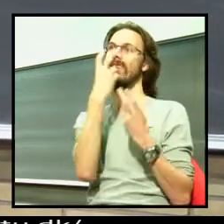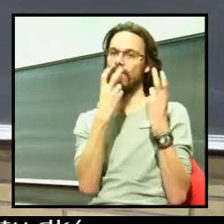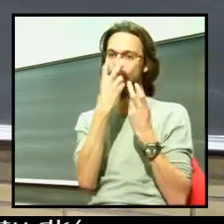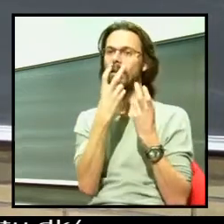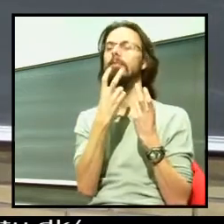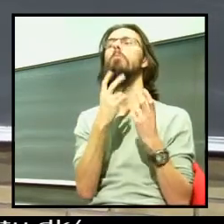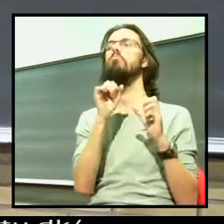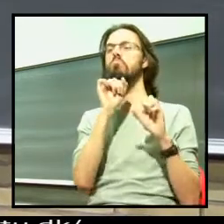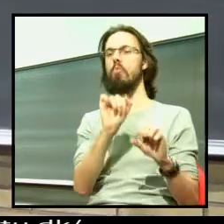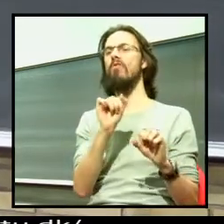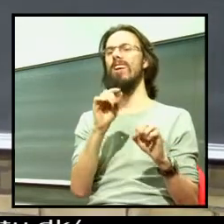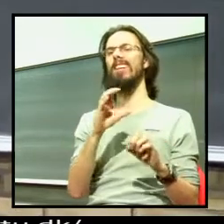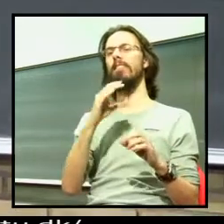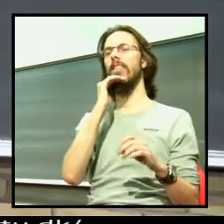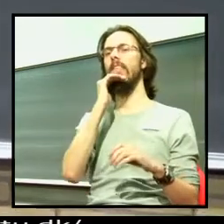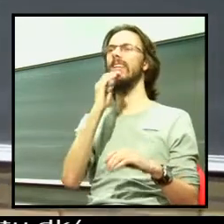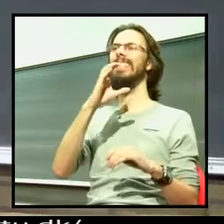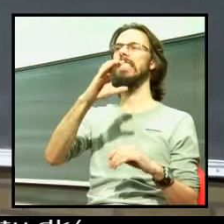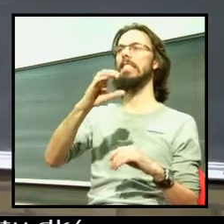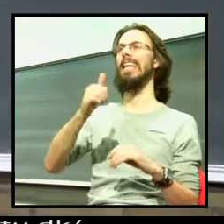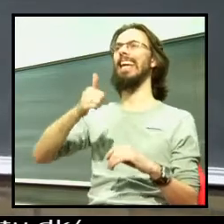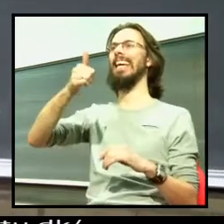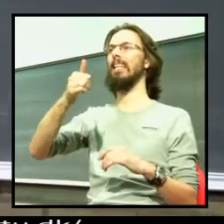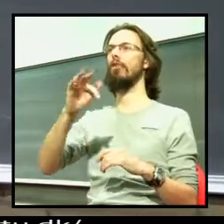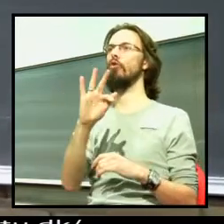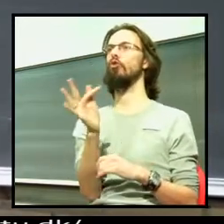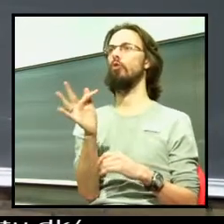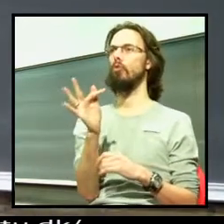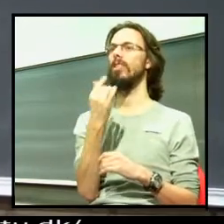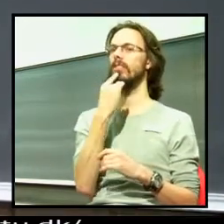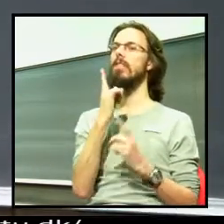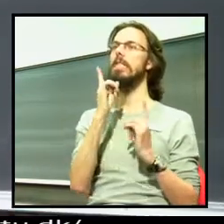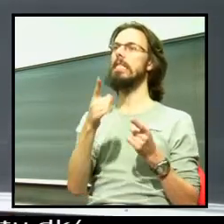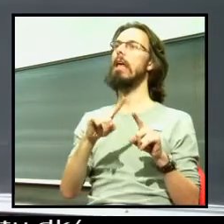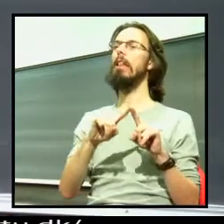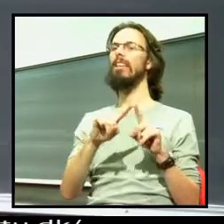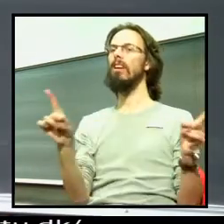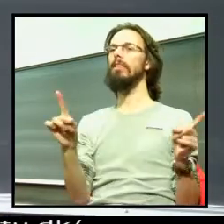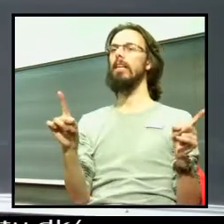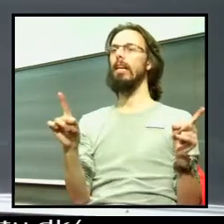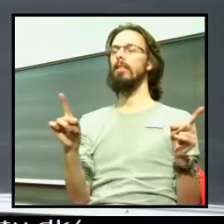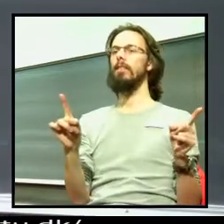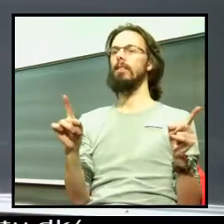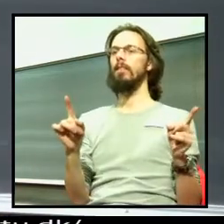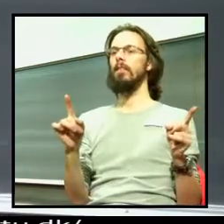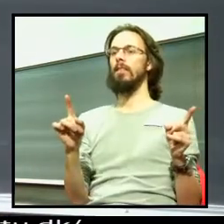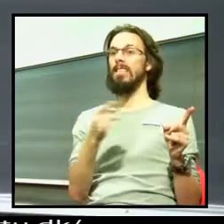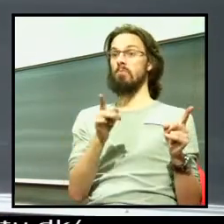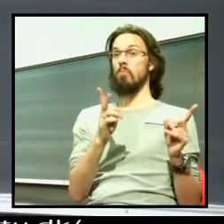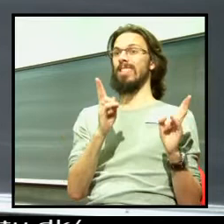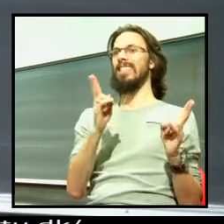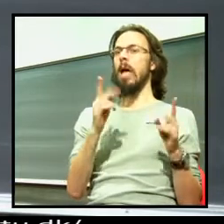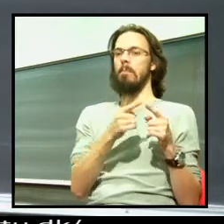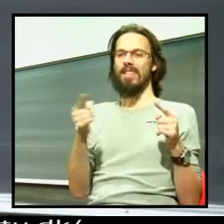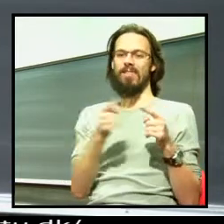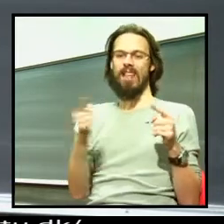der hedder en C1-funktion. Og det betyder, at den skal kunne differentieres på det samme interval, som